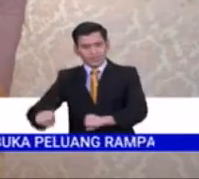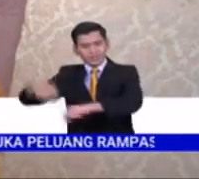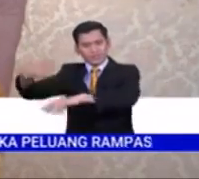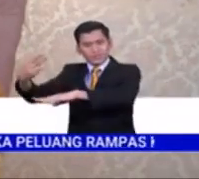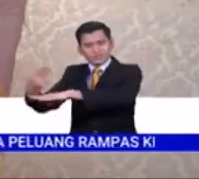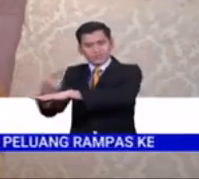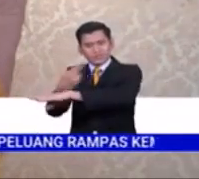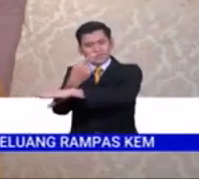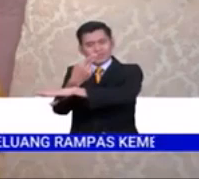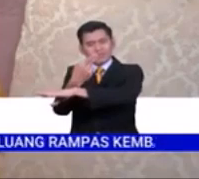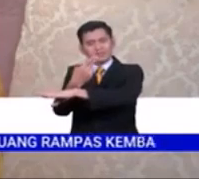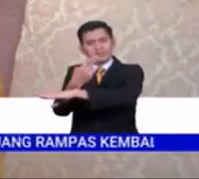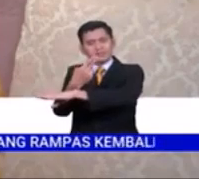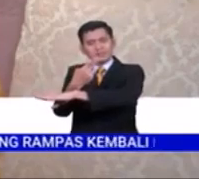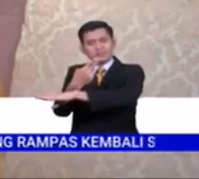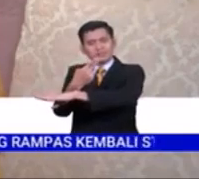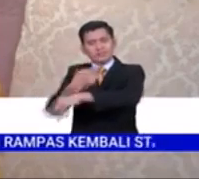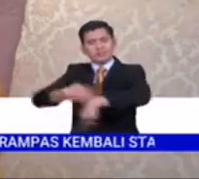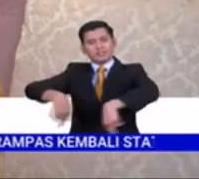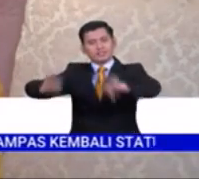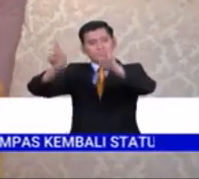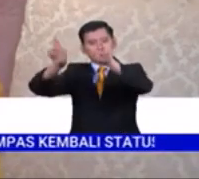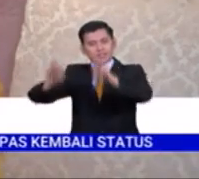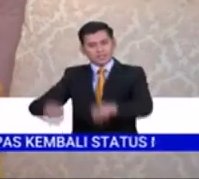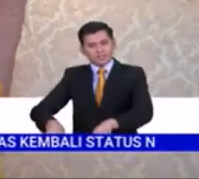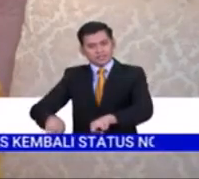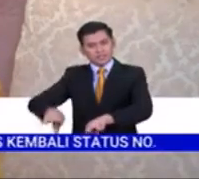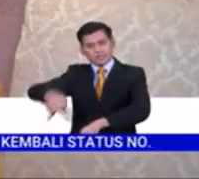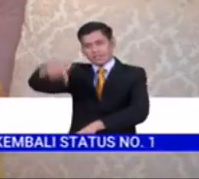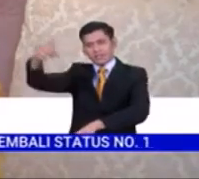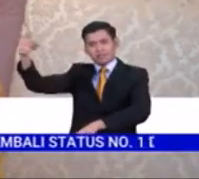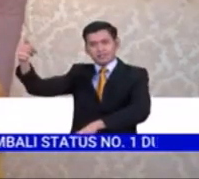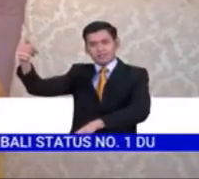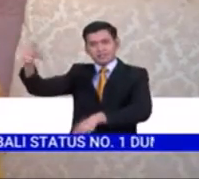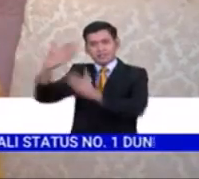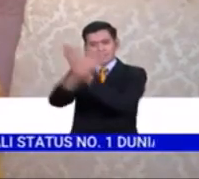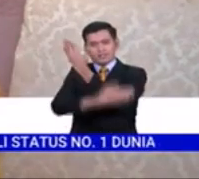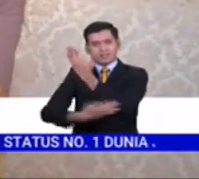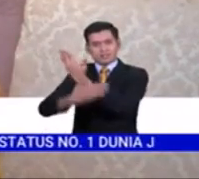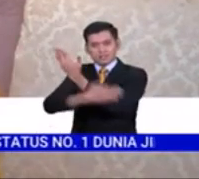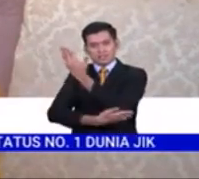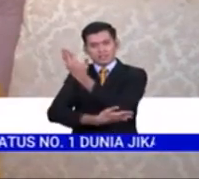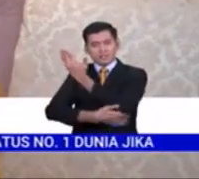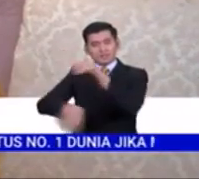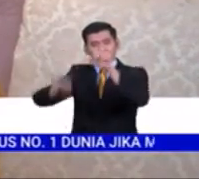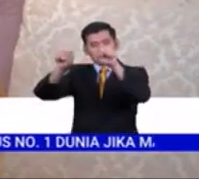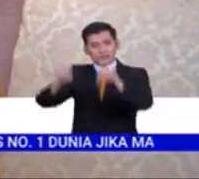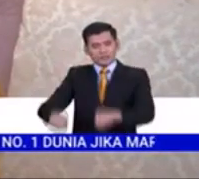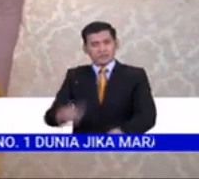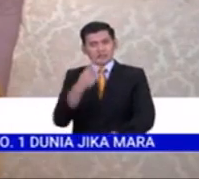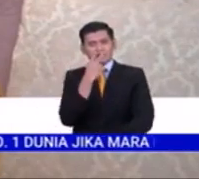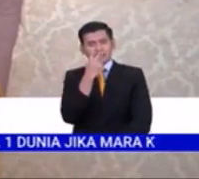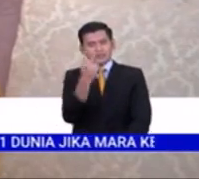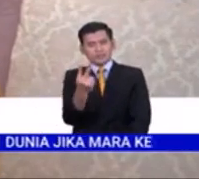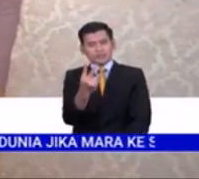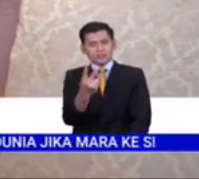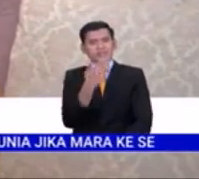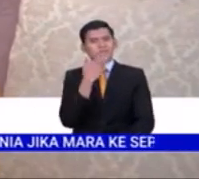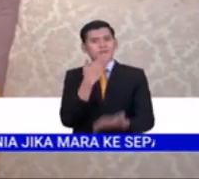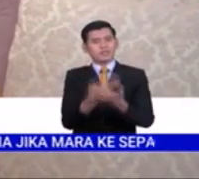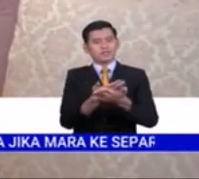potensi rakan dagangan Malaysia ataupun negara-negara yang boleh melihat kelebihan Malaysia